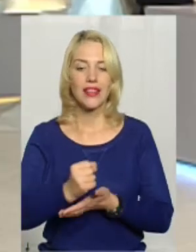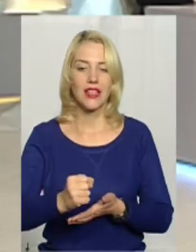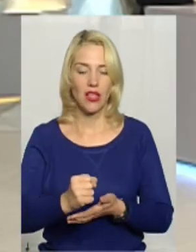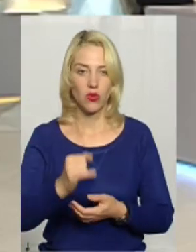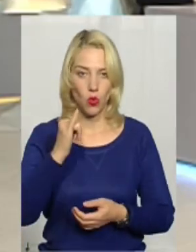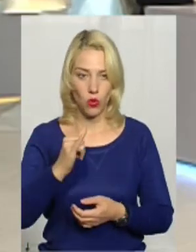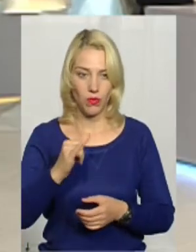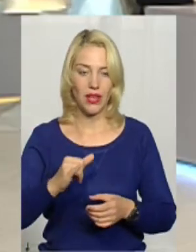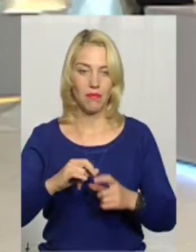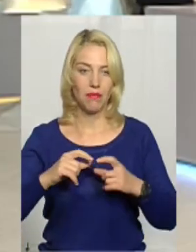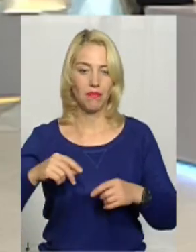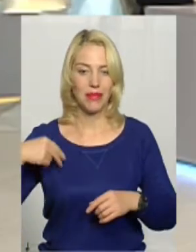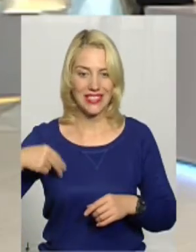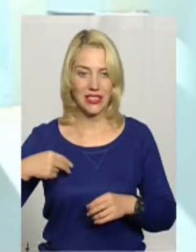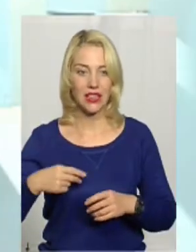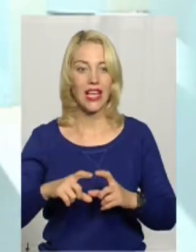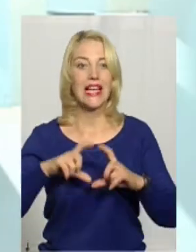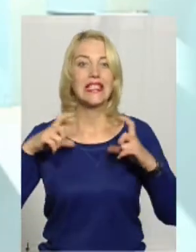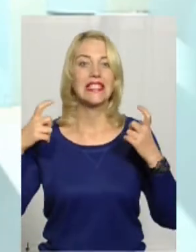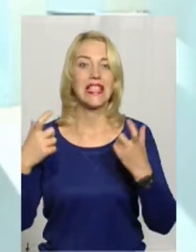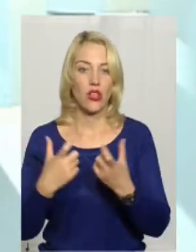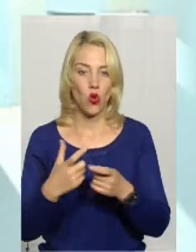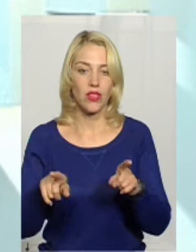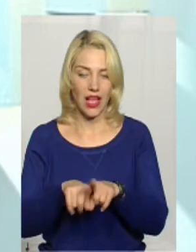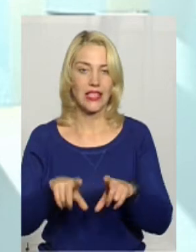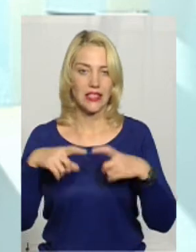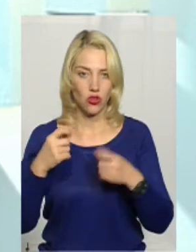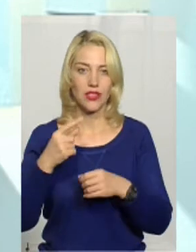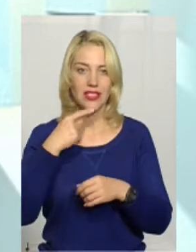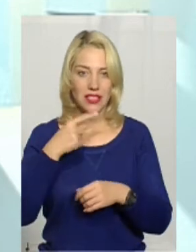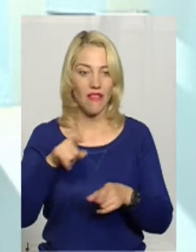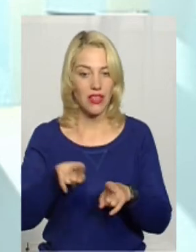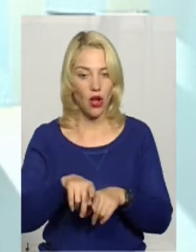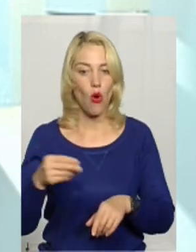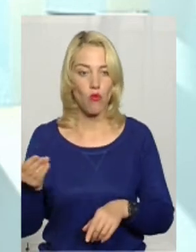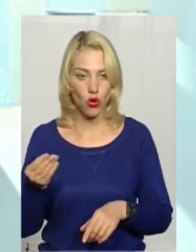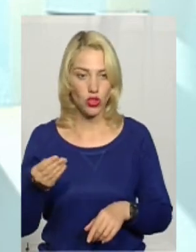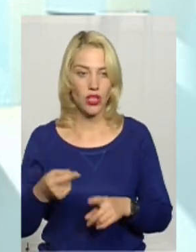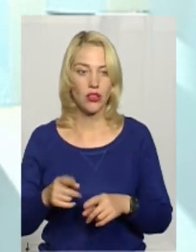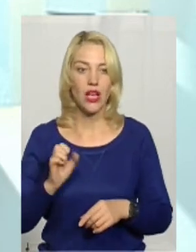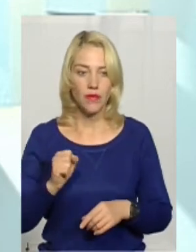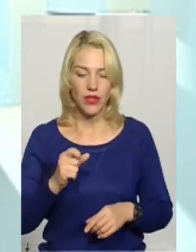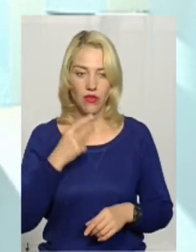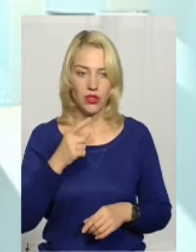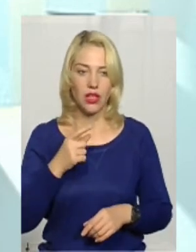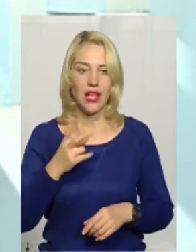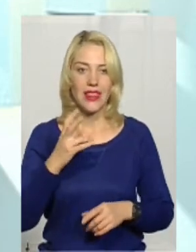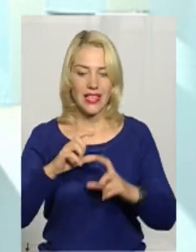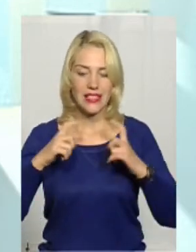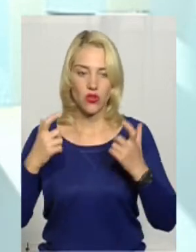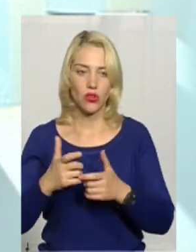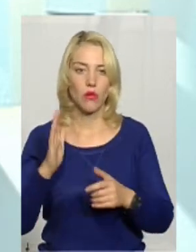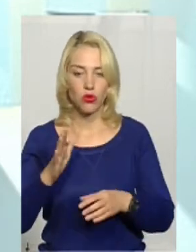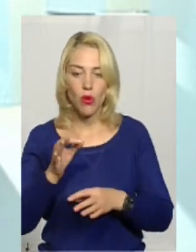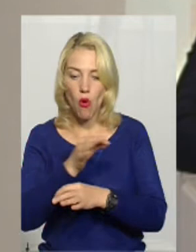стадіон так стадіон. Сказав Порошенко це, але теж запропонував стадіон. І на стадіоні він сказав, ми будемо радитися з українським народом. Так,